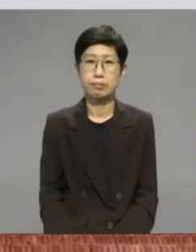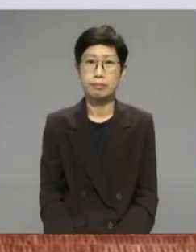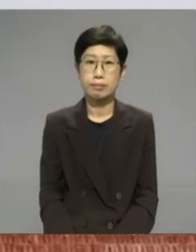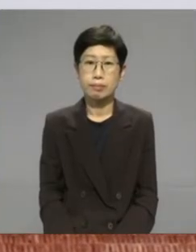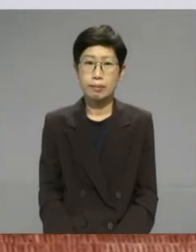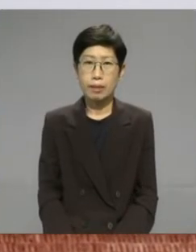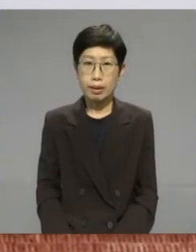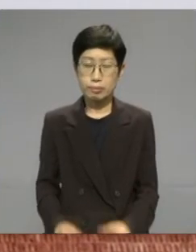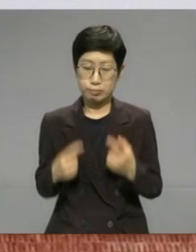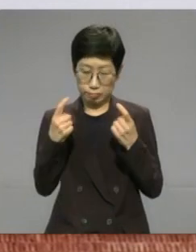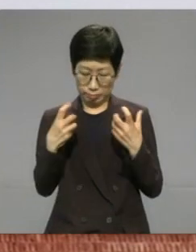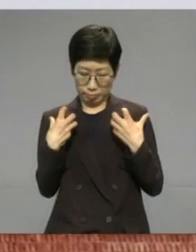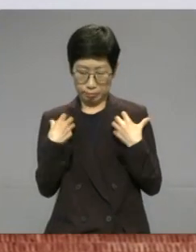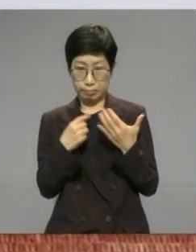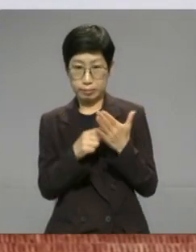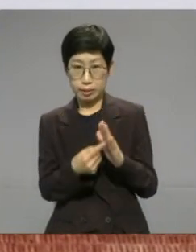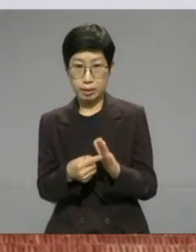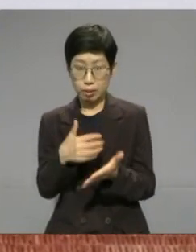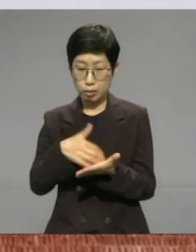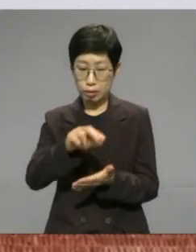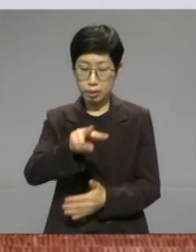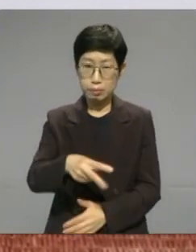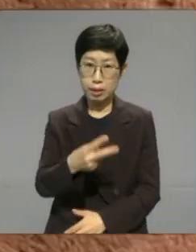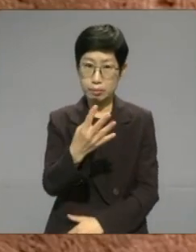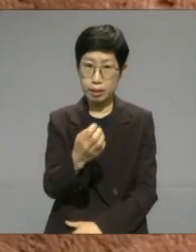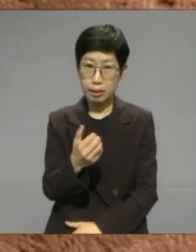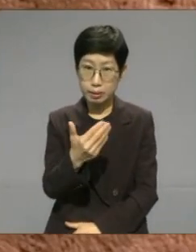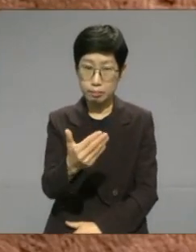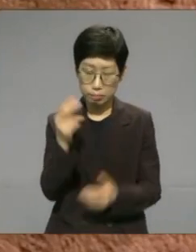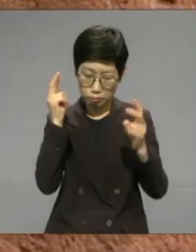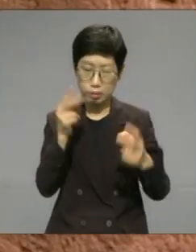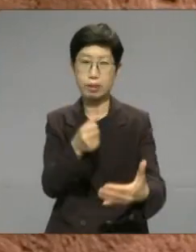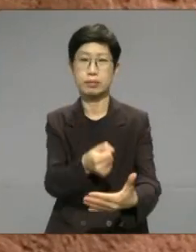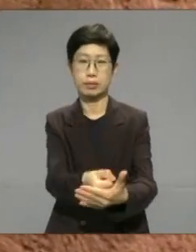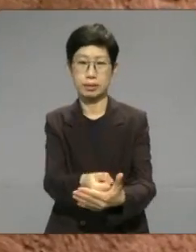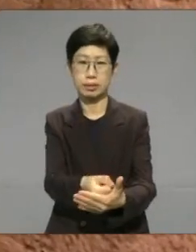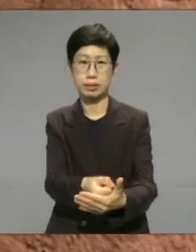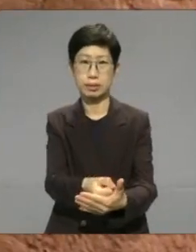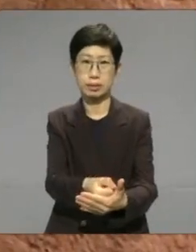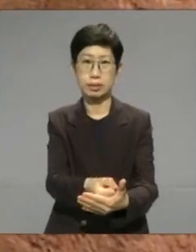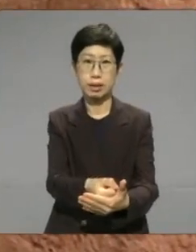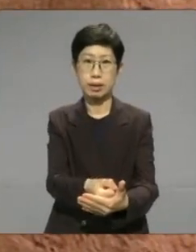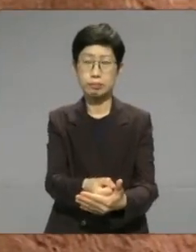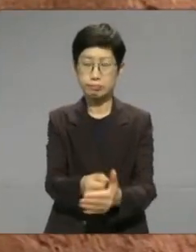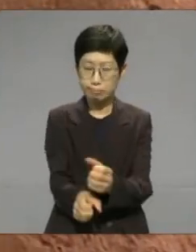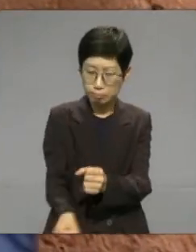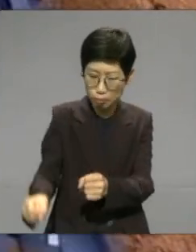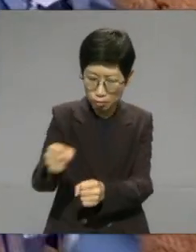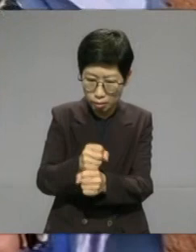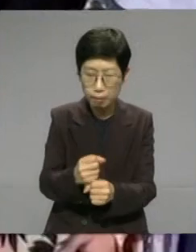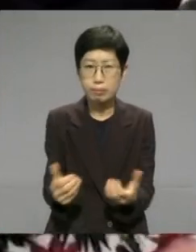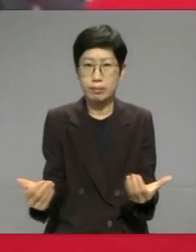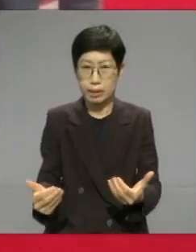알제리 관광청은 249개 지역을 지정해 포괄적인 복원 작업을 하고